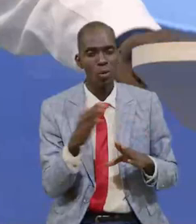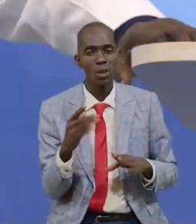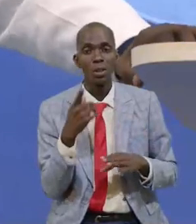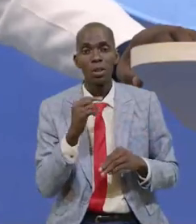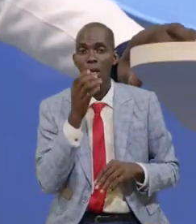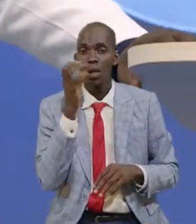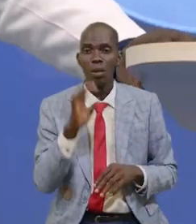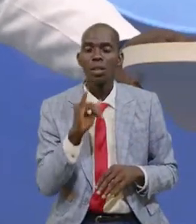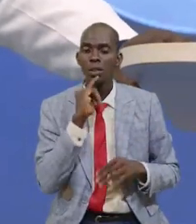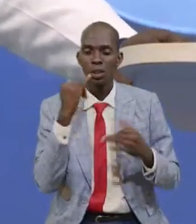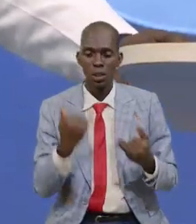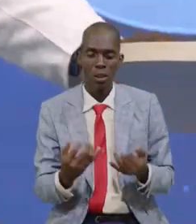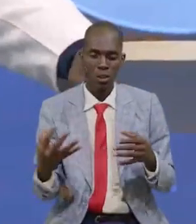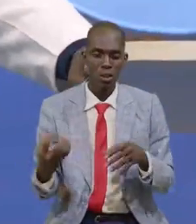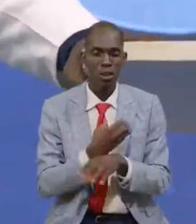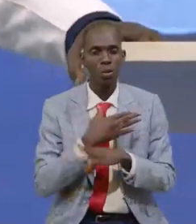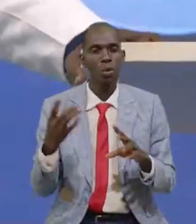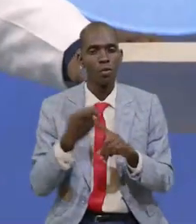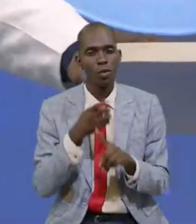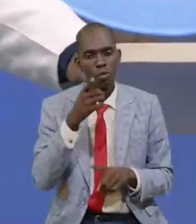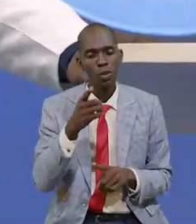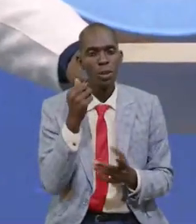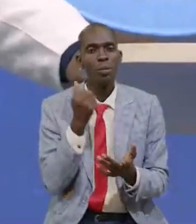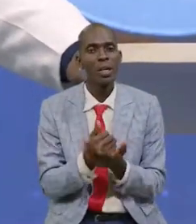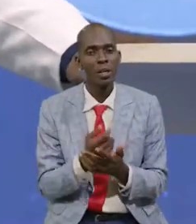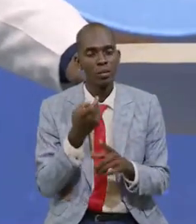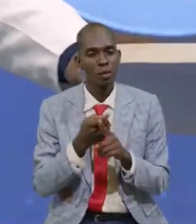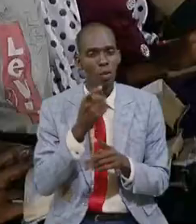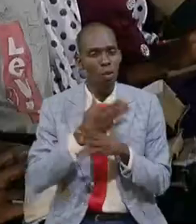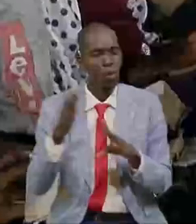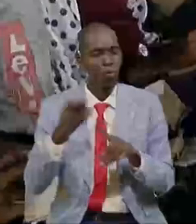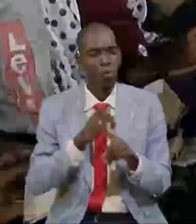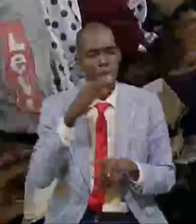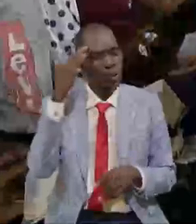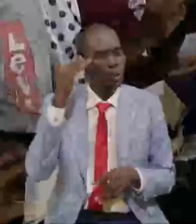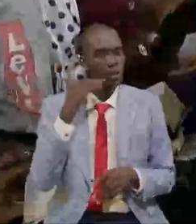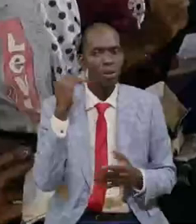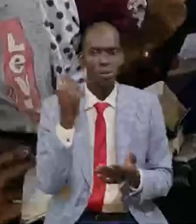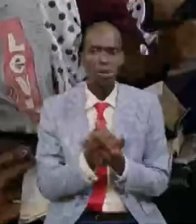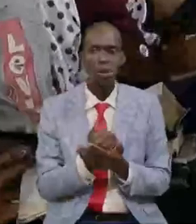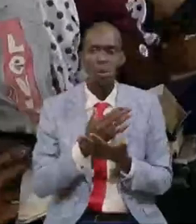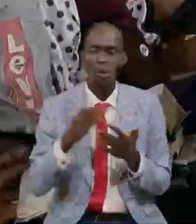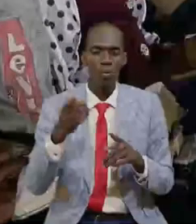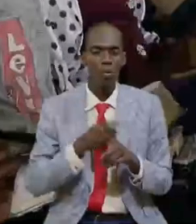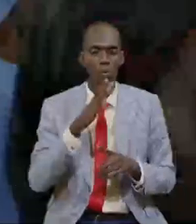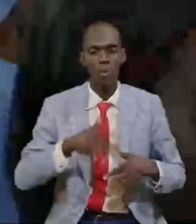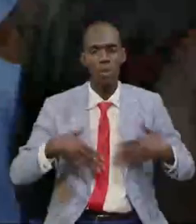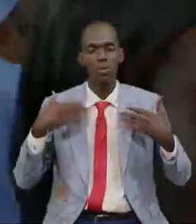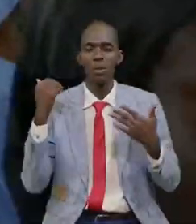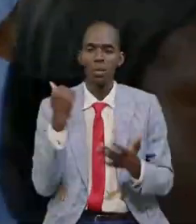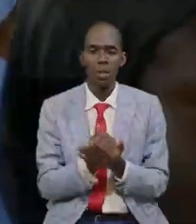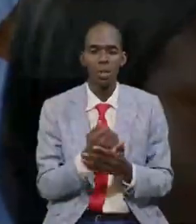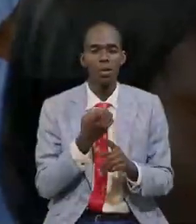la malédiction est ôtée de vous, de votre tête. C'est ôté de votre vie. C'est ôté de votre